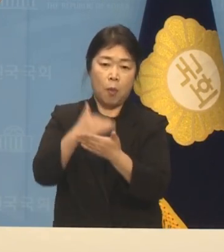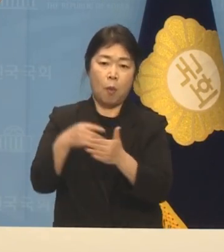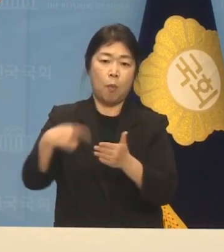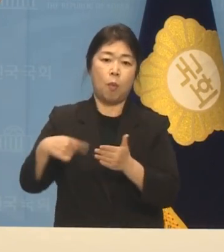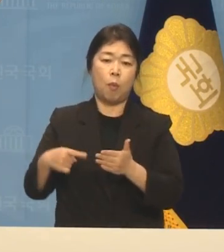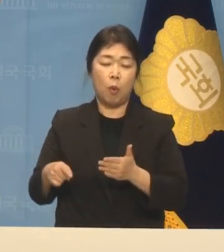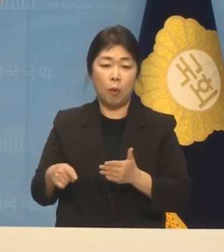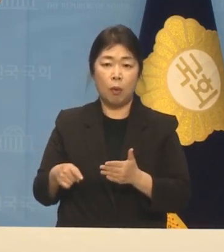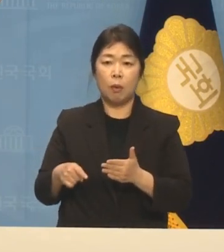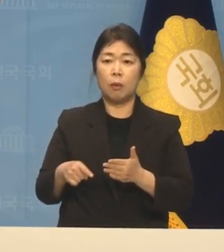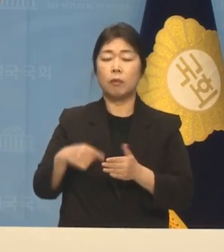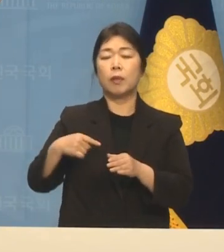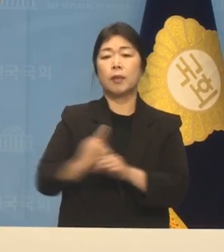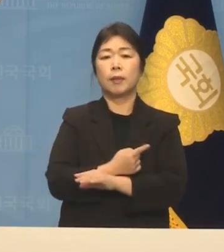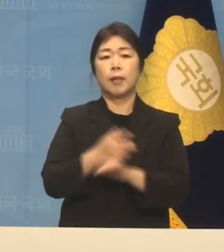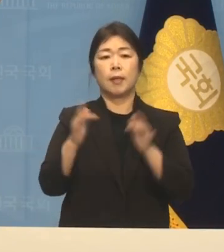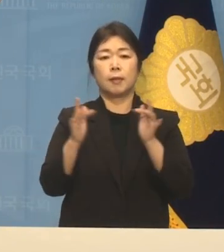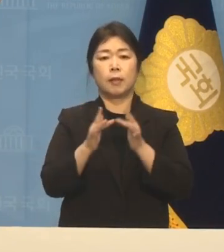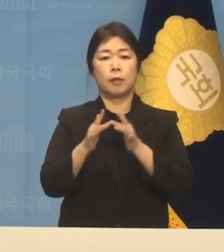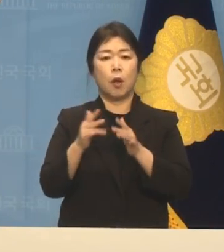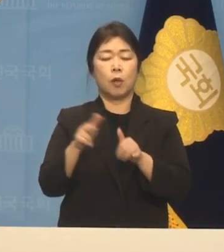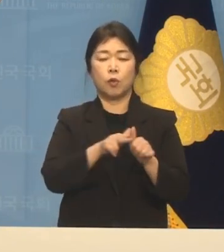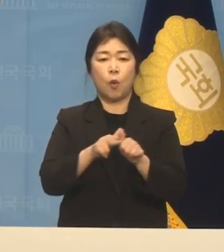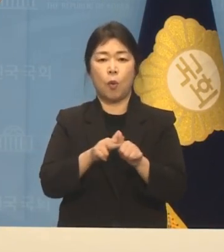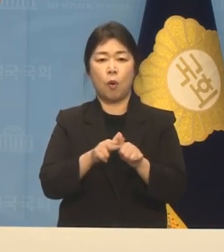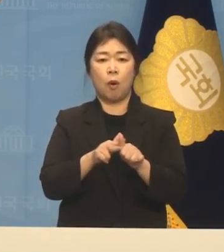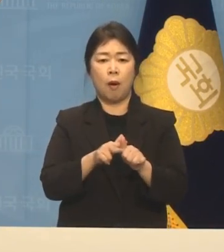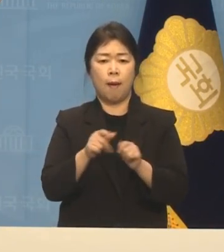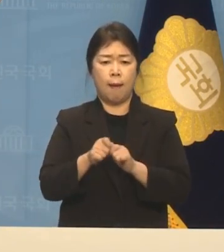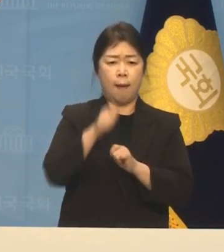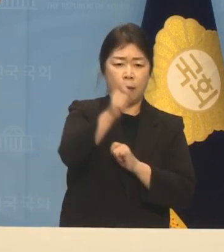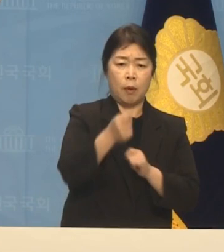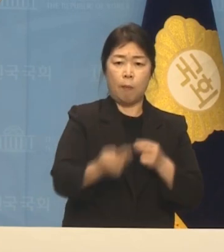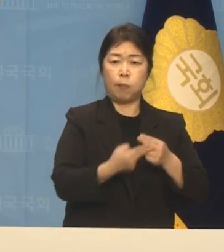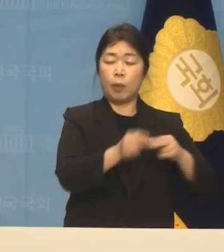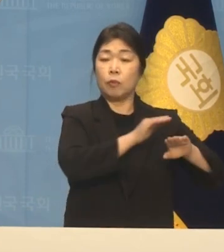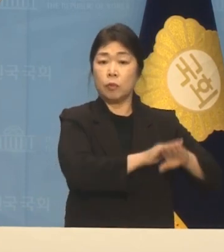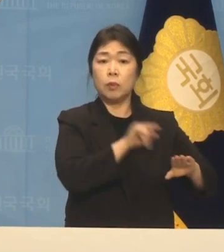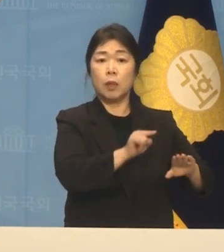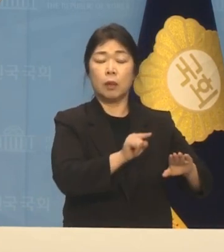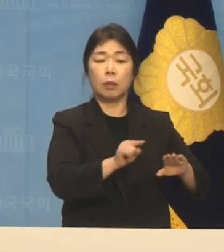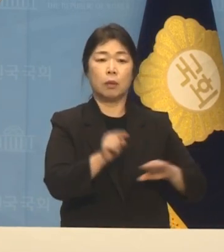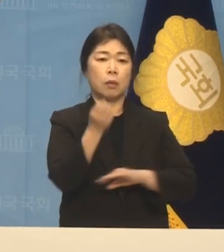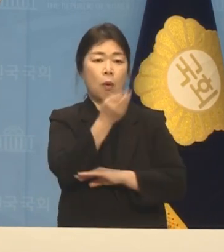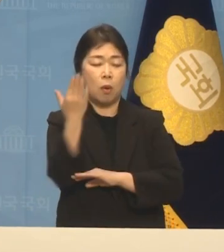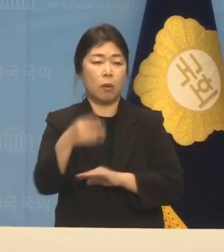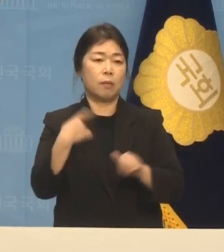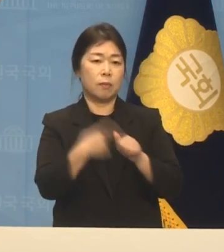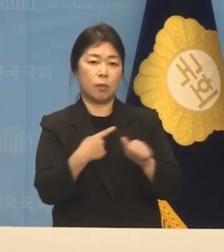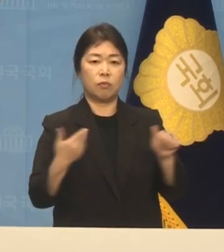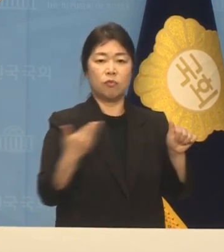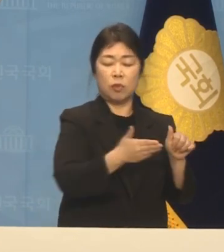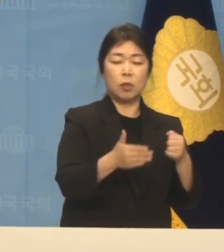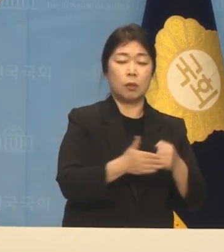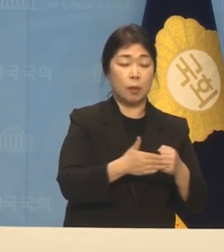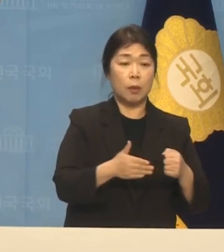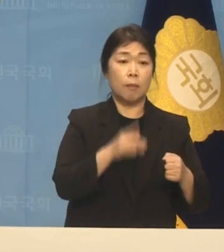디지털 정보를 무단으로 보존한다는 언론 보도와 비판에 대해 법률과 판례에